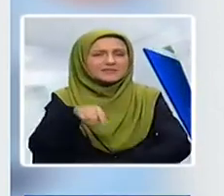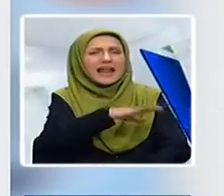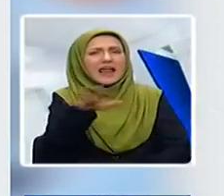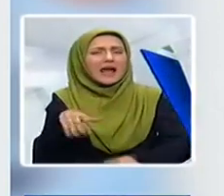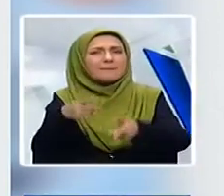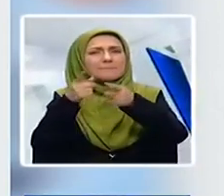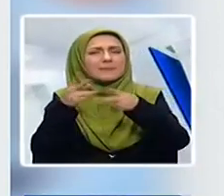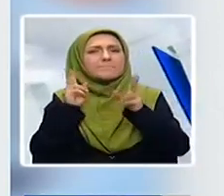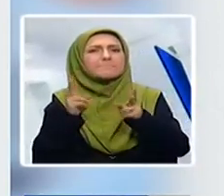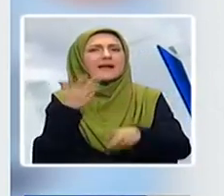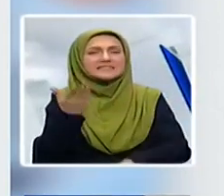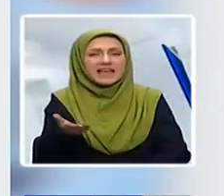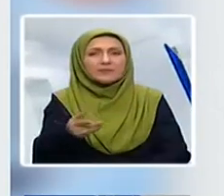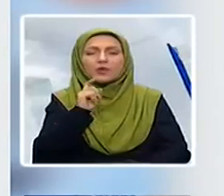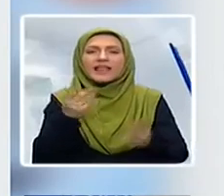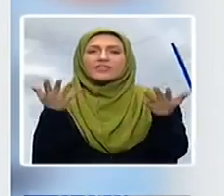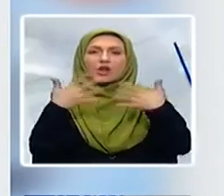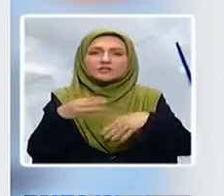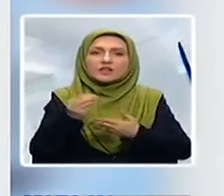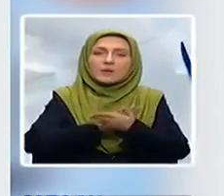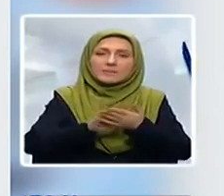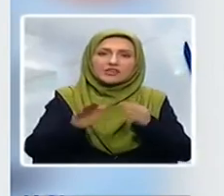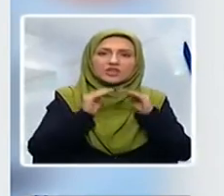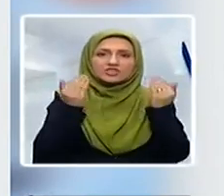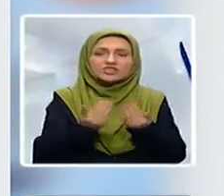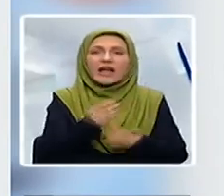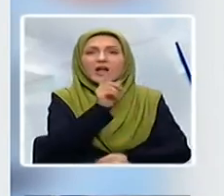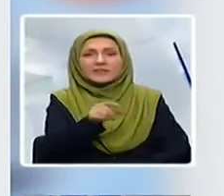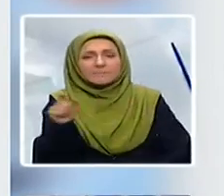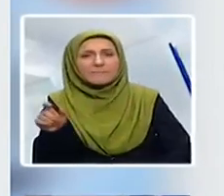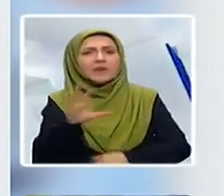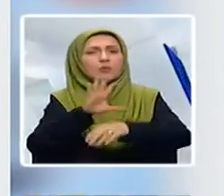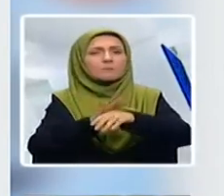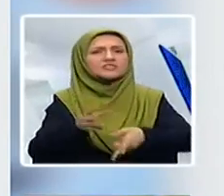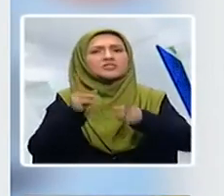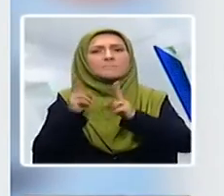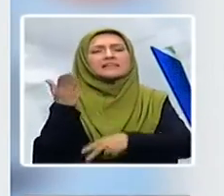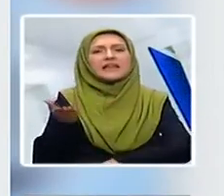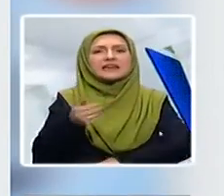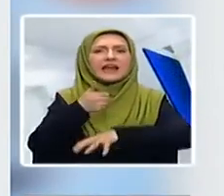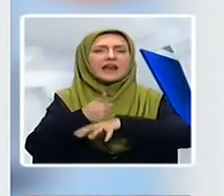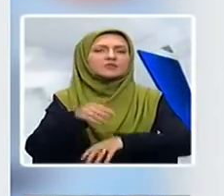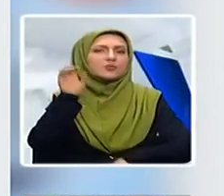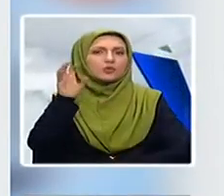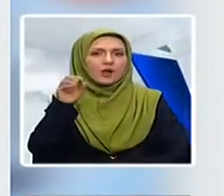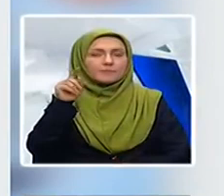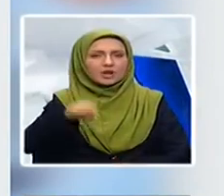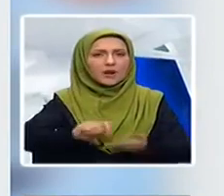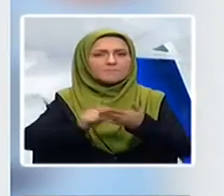جدی سازمان بهداشت جهانی، پزشکان و مردم قرار گرفت، ترامپ موضوع طنز رسانه‌های بسیاری هم